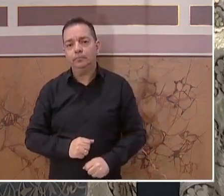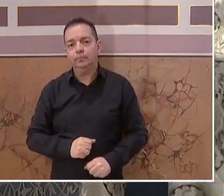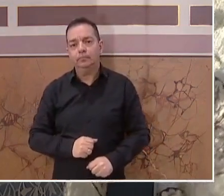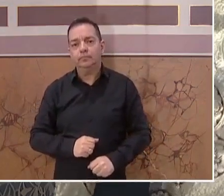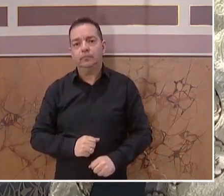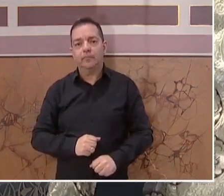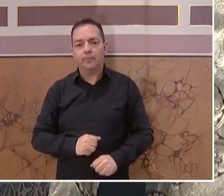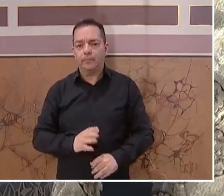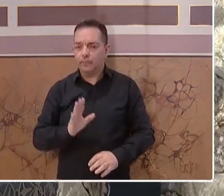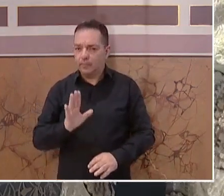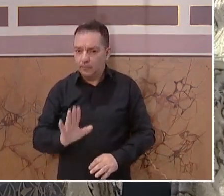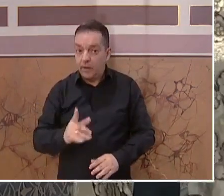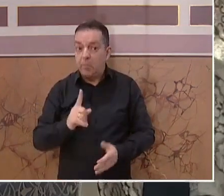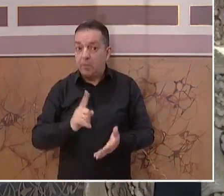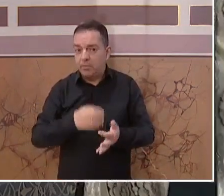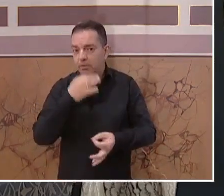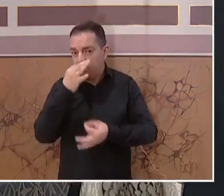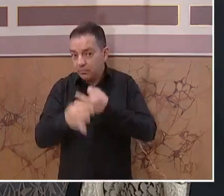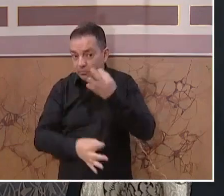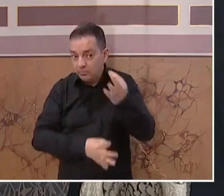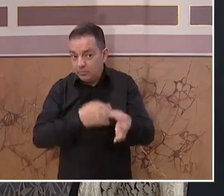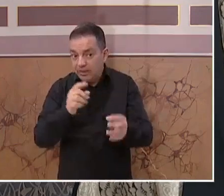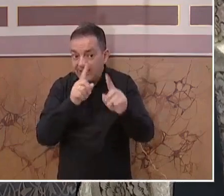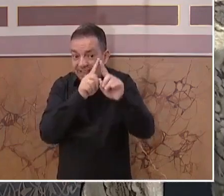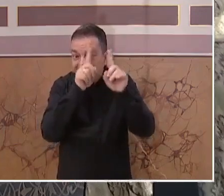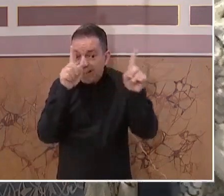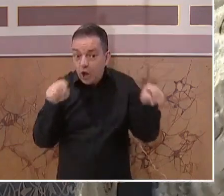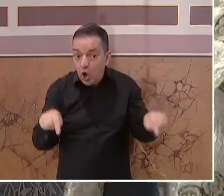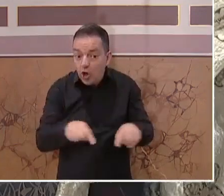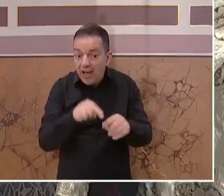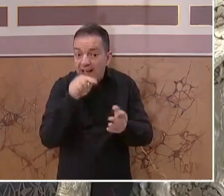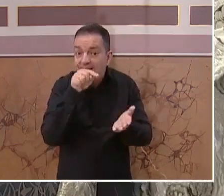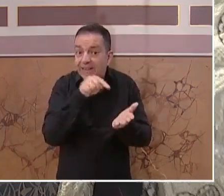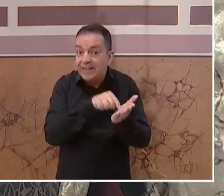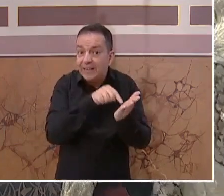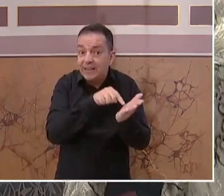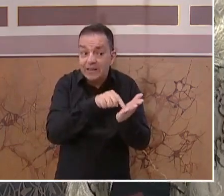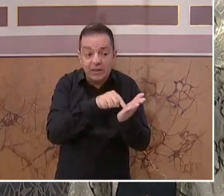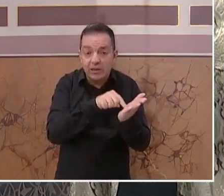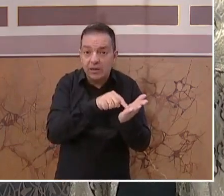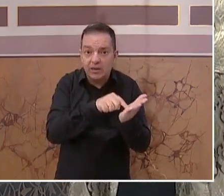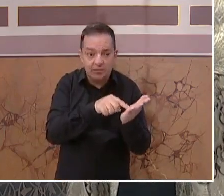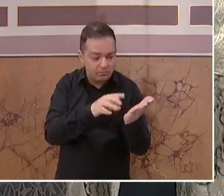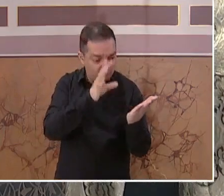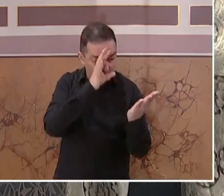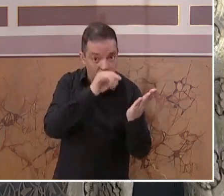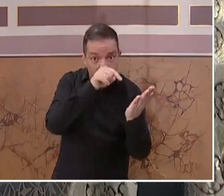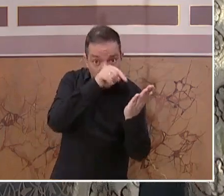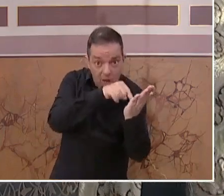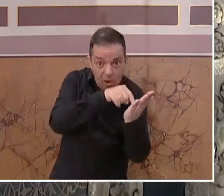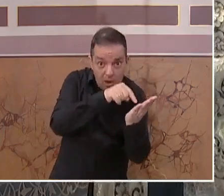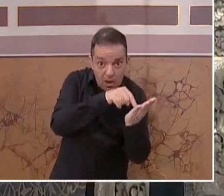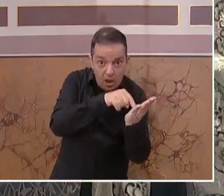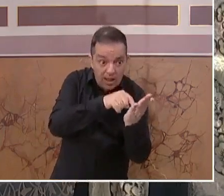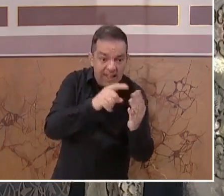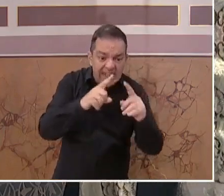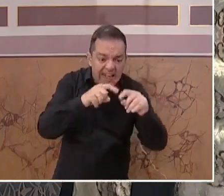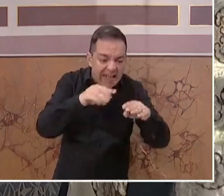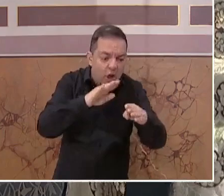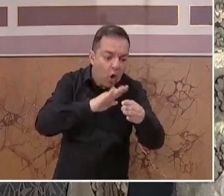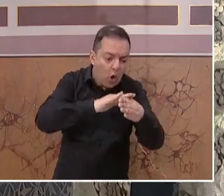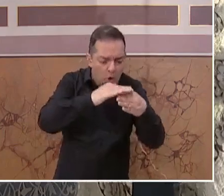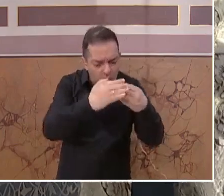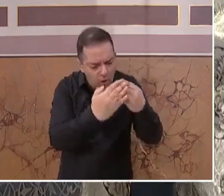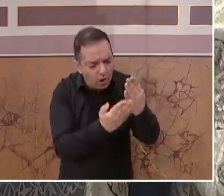των εικόνων βρίσκεται στα πρόσωπα που εικονίζουν. Γι' αυτό και η